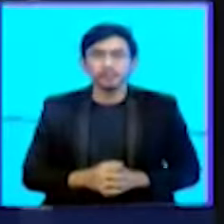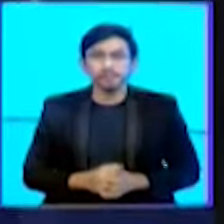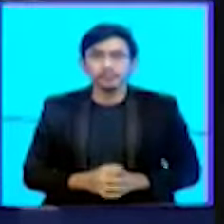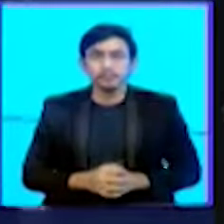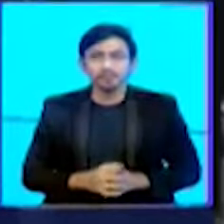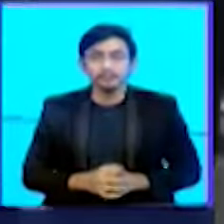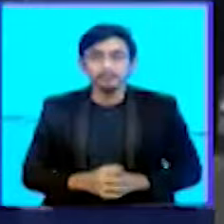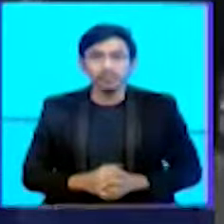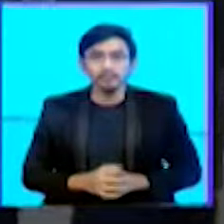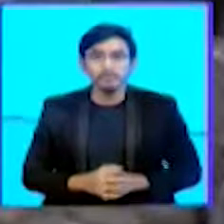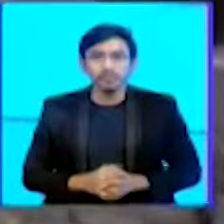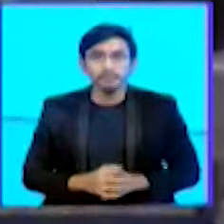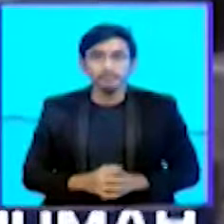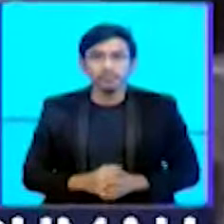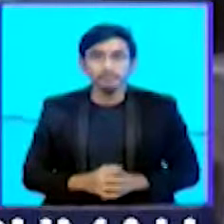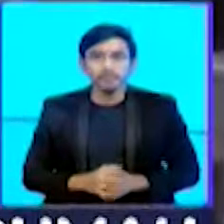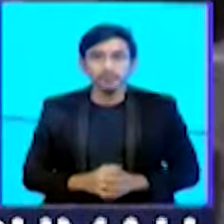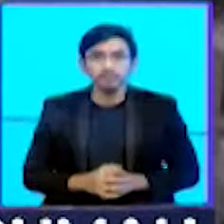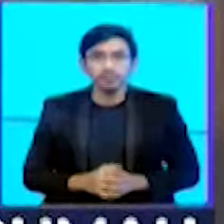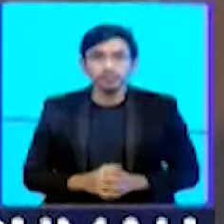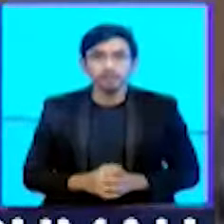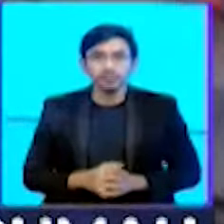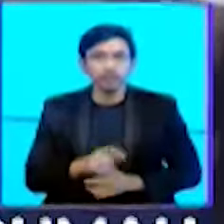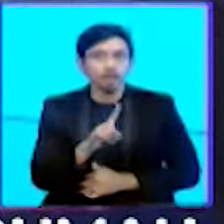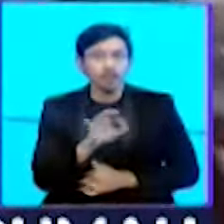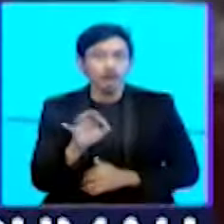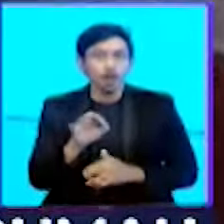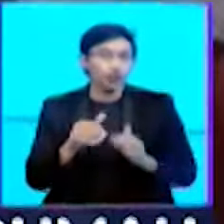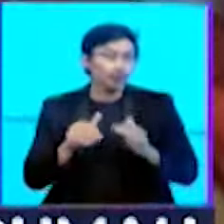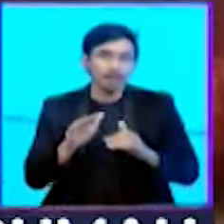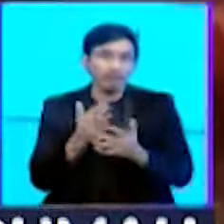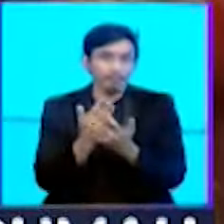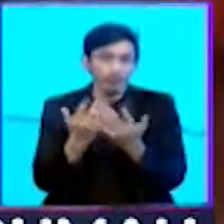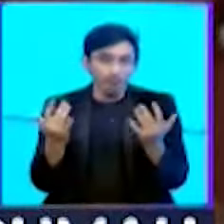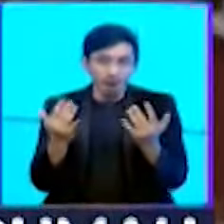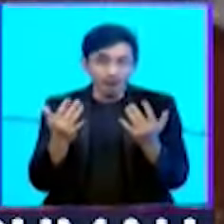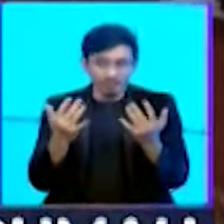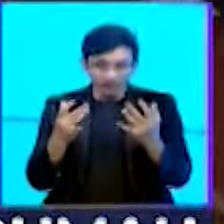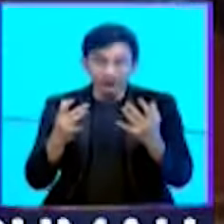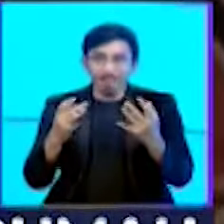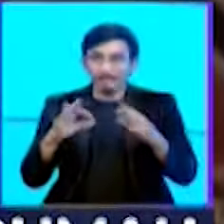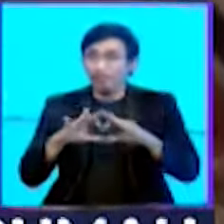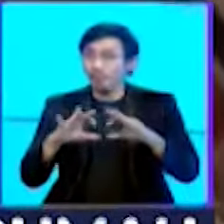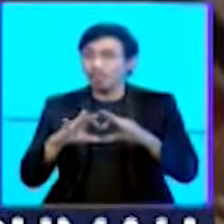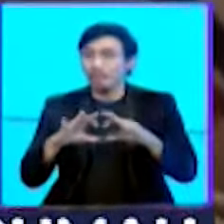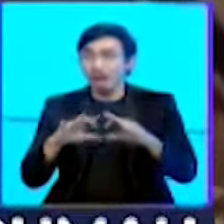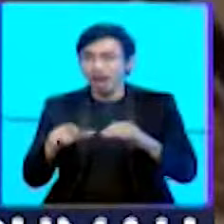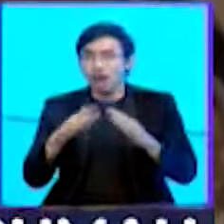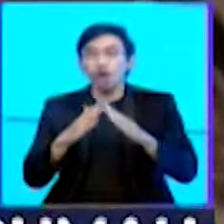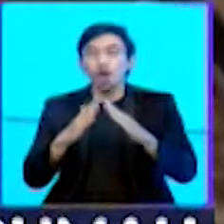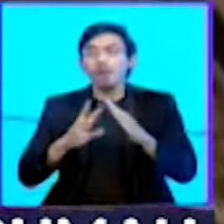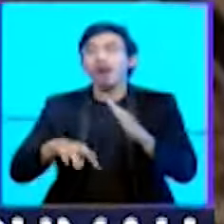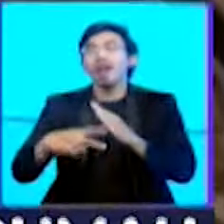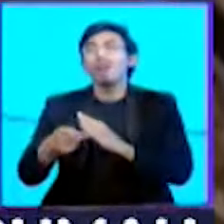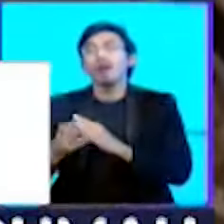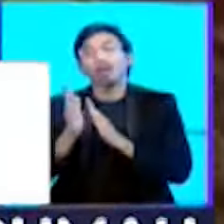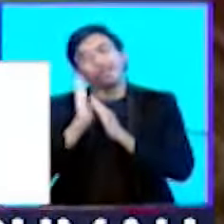ratusan warga Dusun Krajan Desa majangtengah Dampit kabupaten Malang Jawa Timur memilih tidur di luar rumah